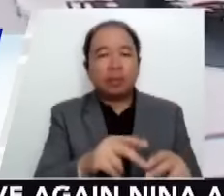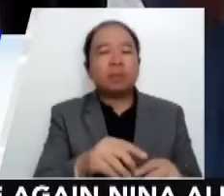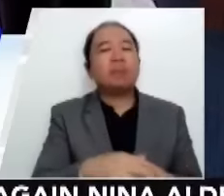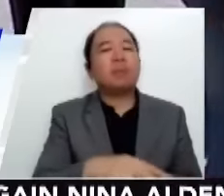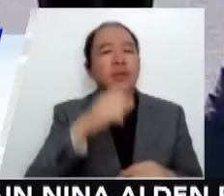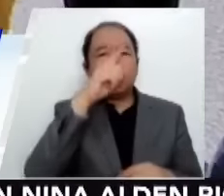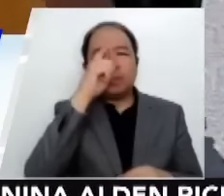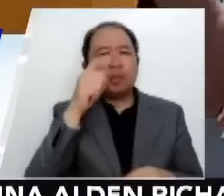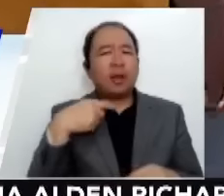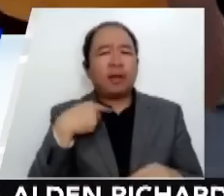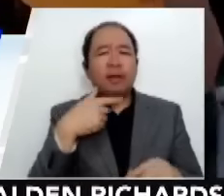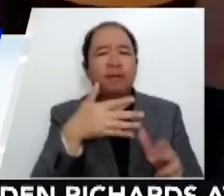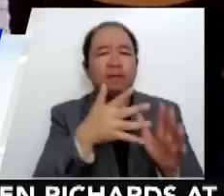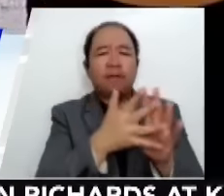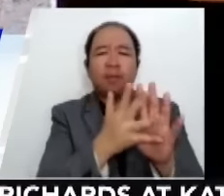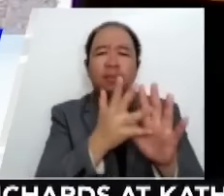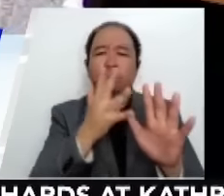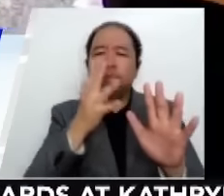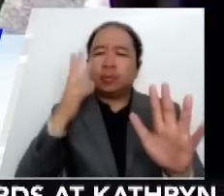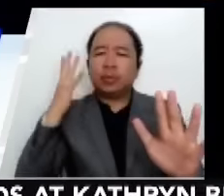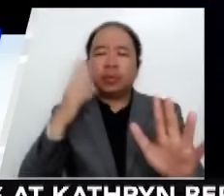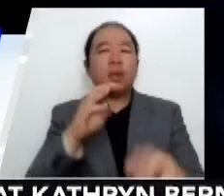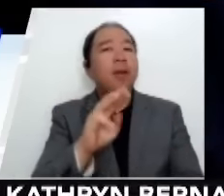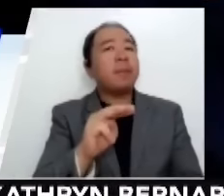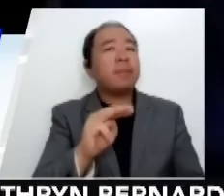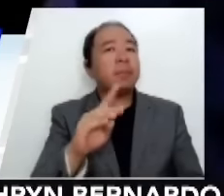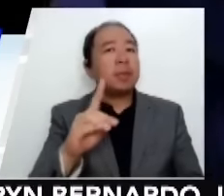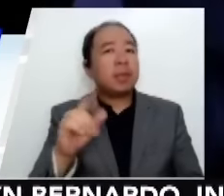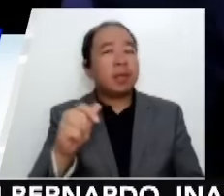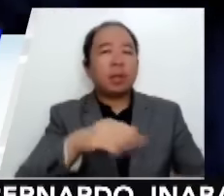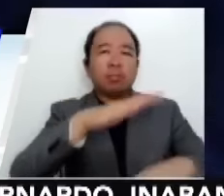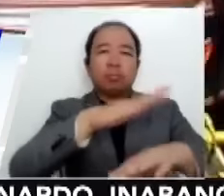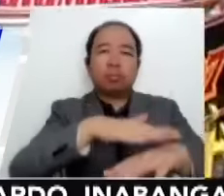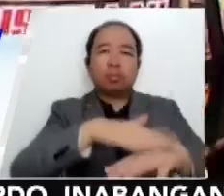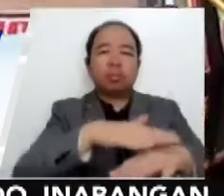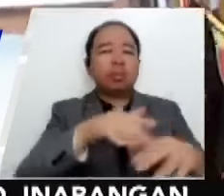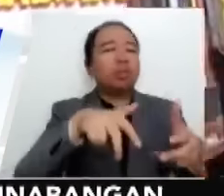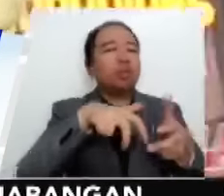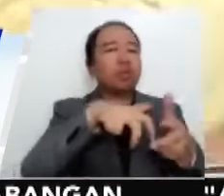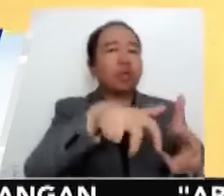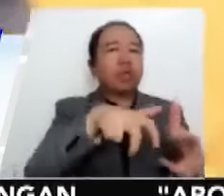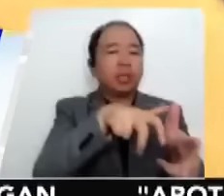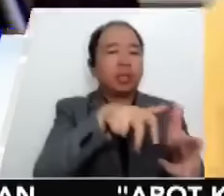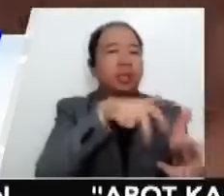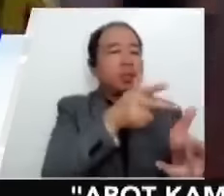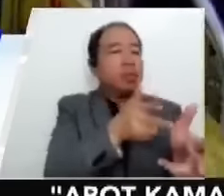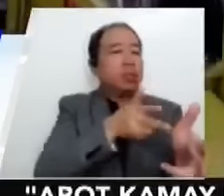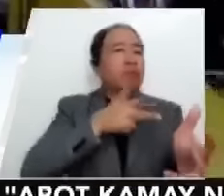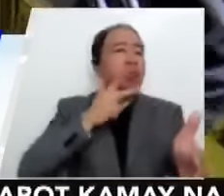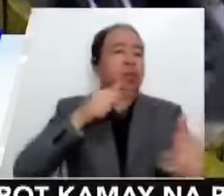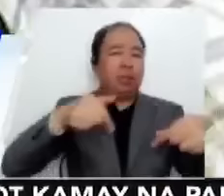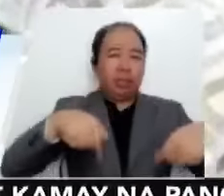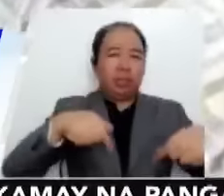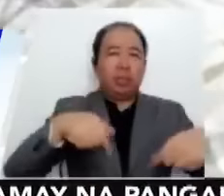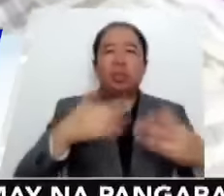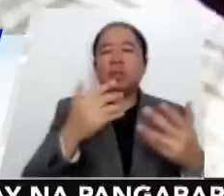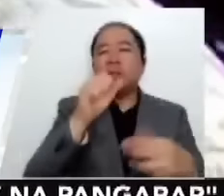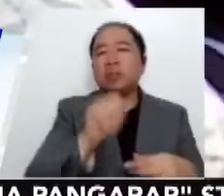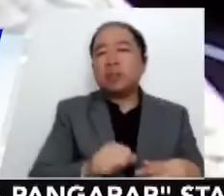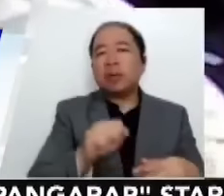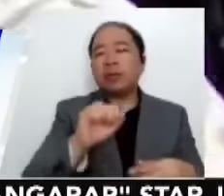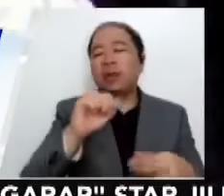pila, sinita ng MMDA ang tricycle terminal dito sa Langka Street sa Barangay South Signal Village sa Taguig. Limit nga